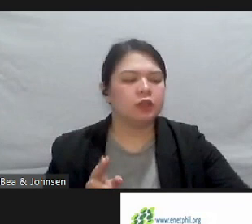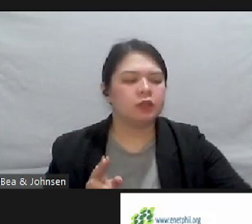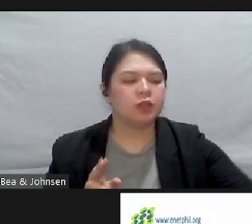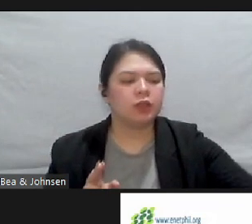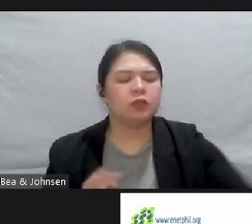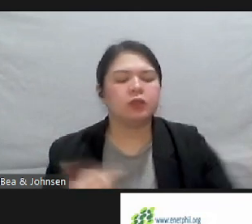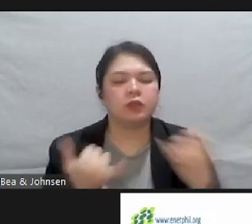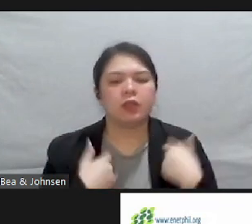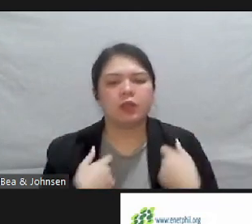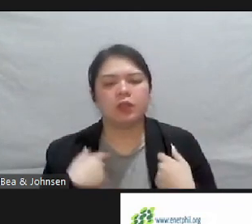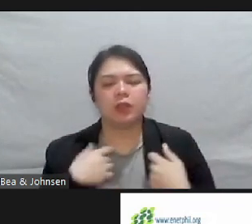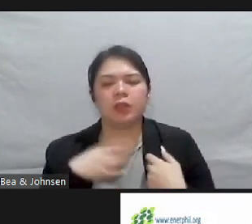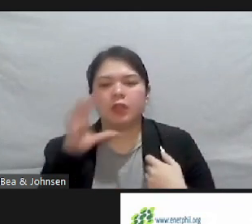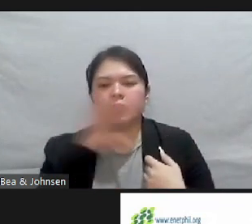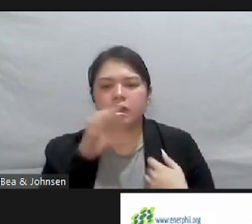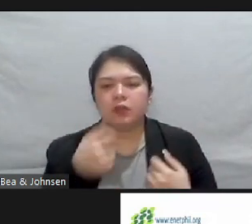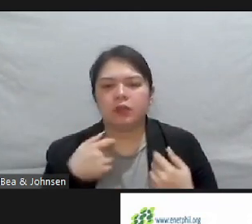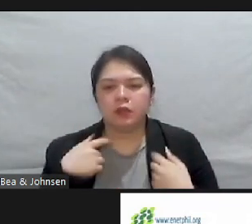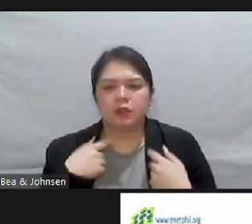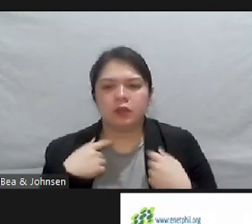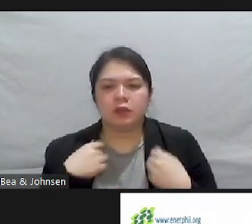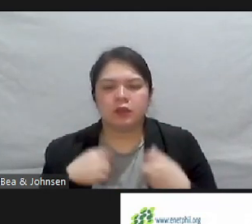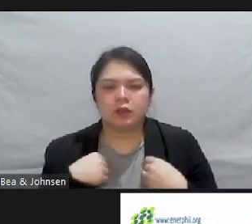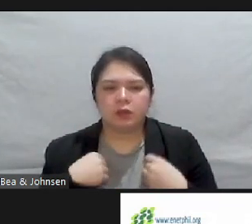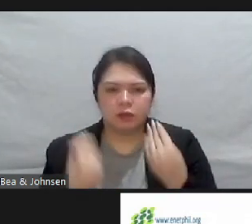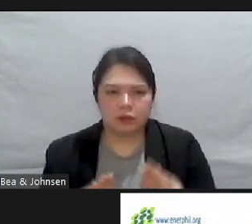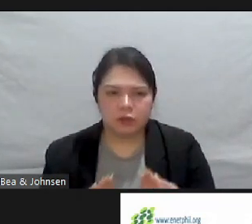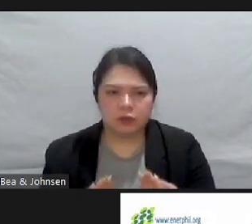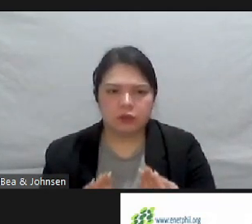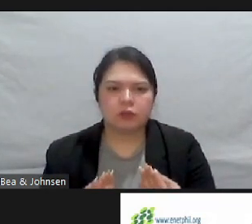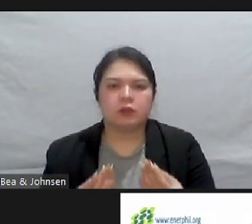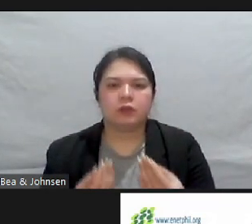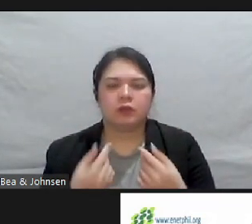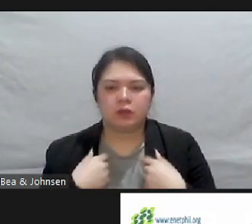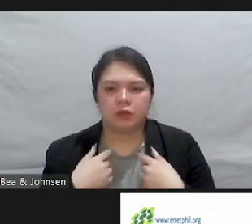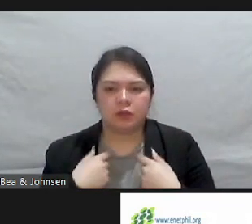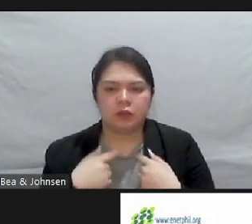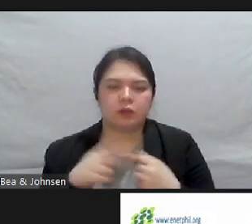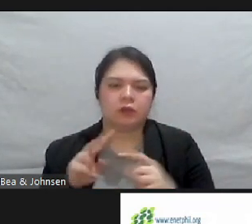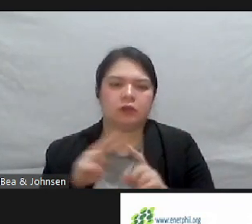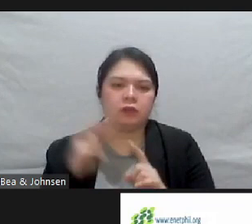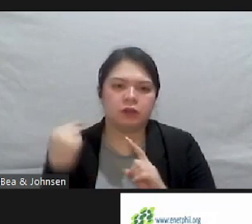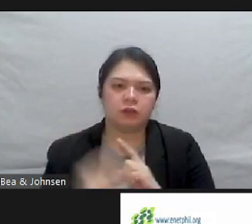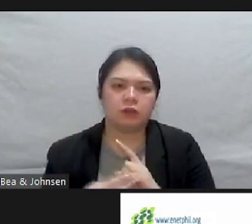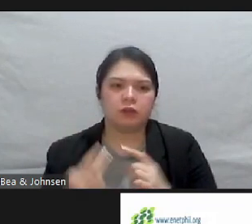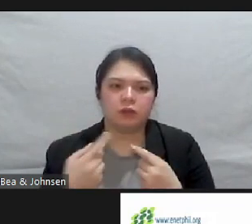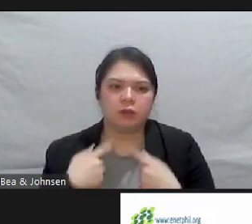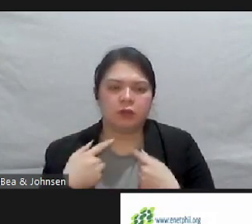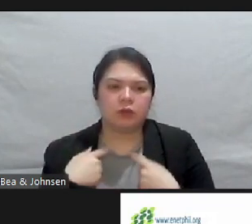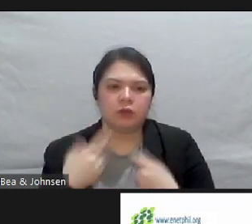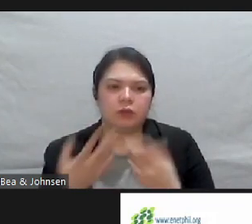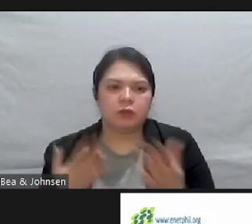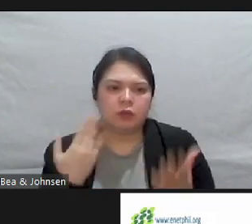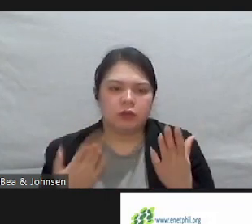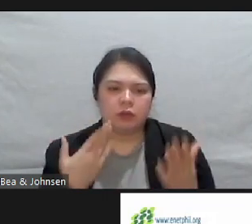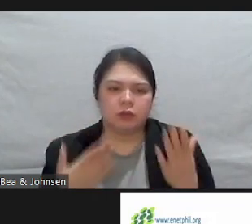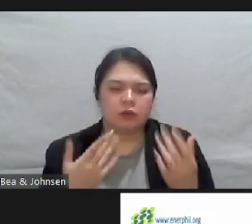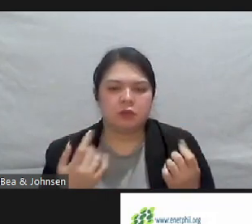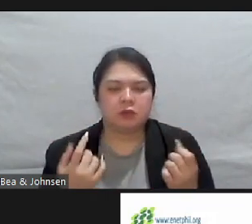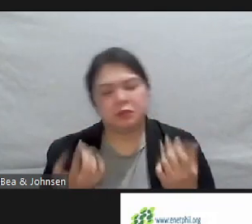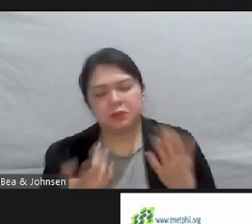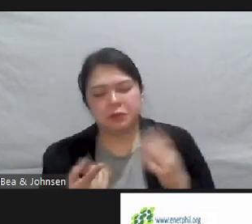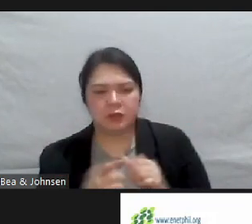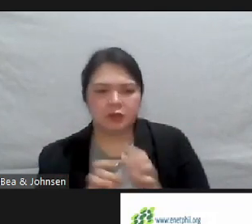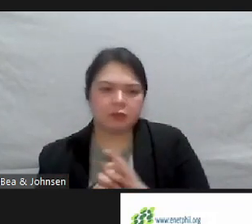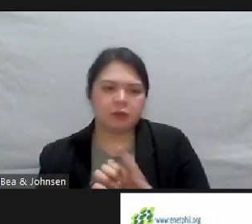hinahanap ng Kongreso na hindi pa natin na ibibigay mo. Kaya ganun din yung perspektibo nila. Maring sabihin natin na isa lang o example